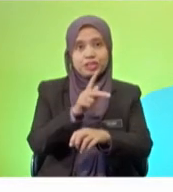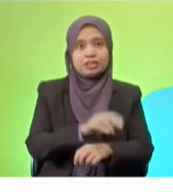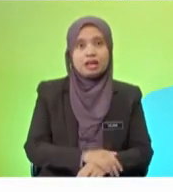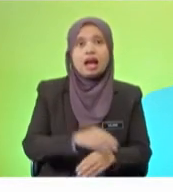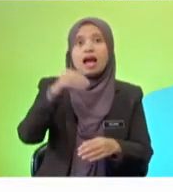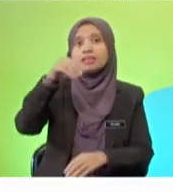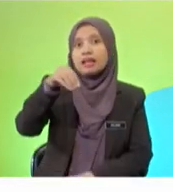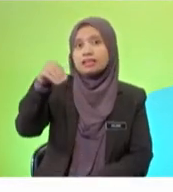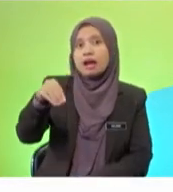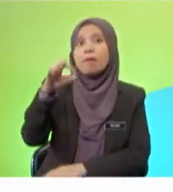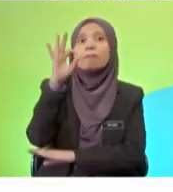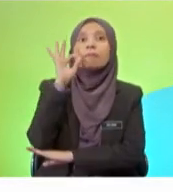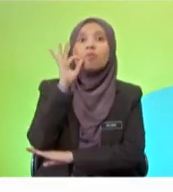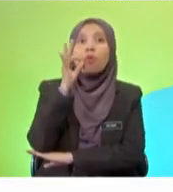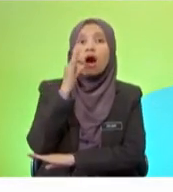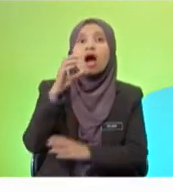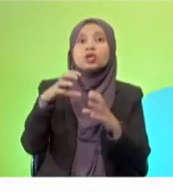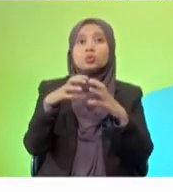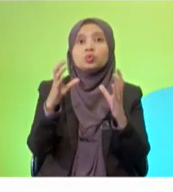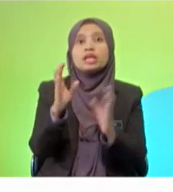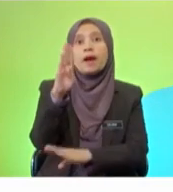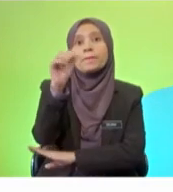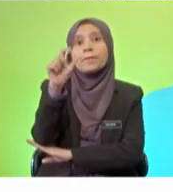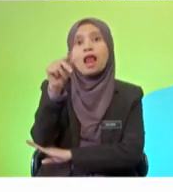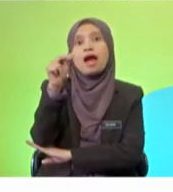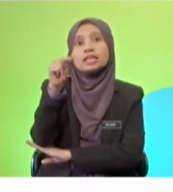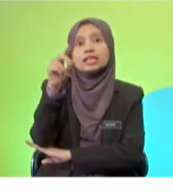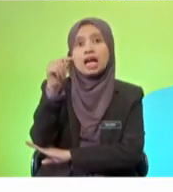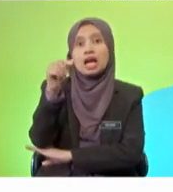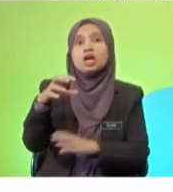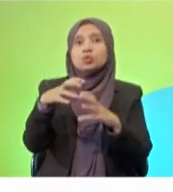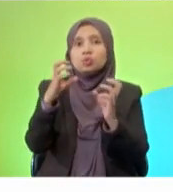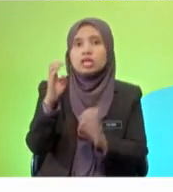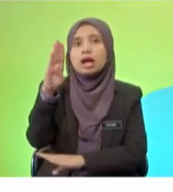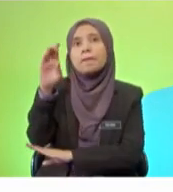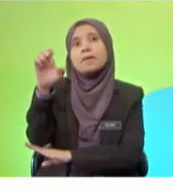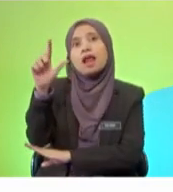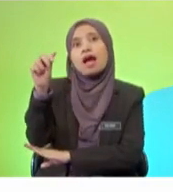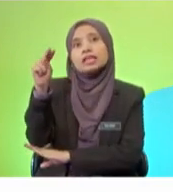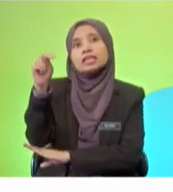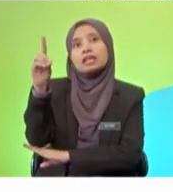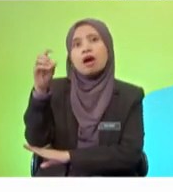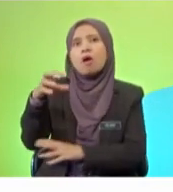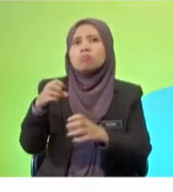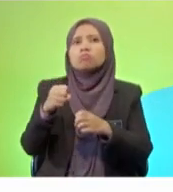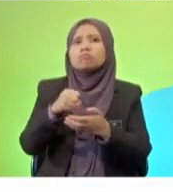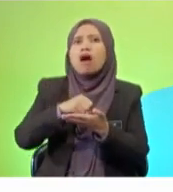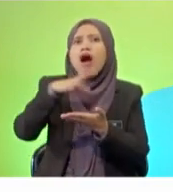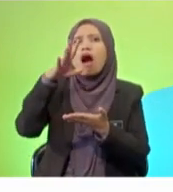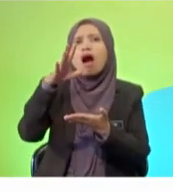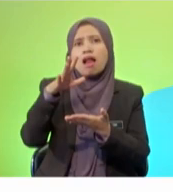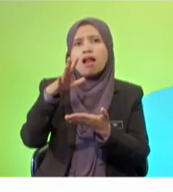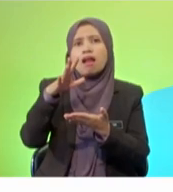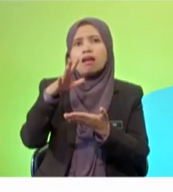tanam buah durian Belanda durian Belanda mahal sekali buat baik